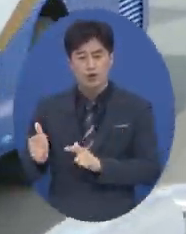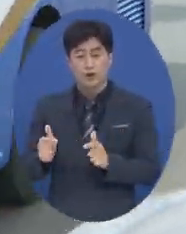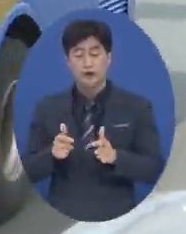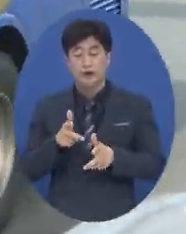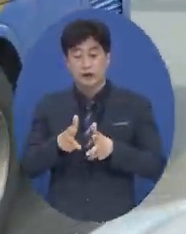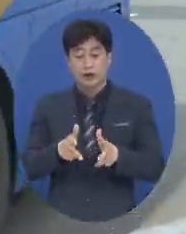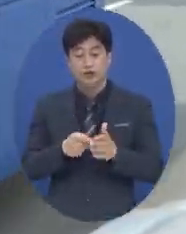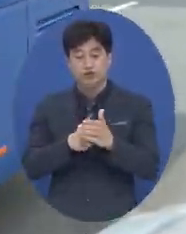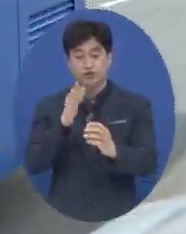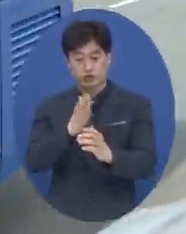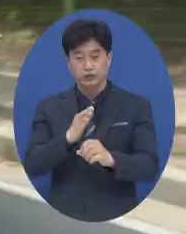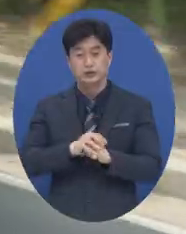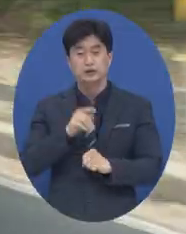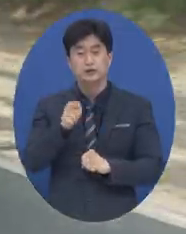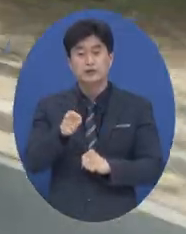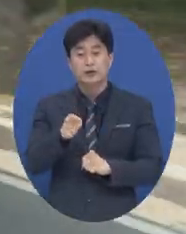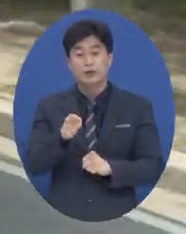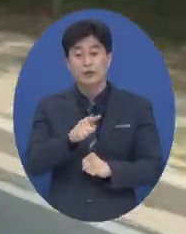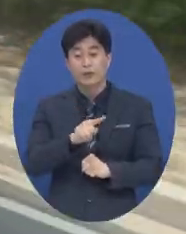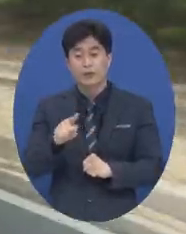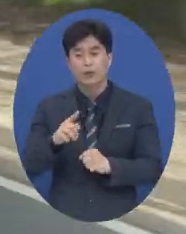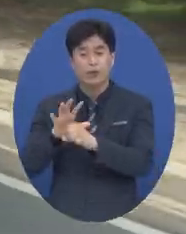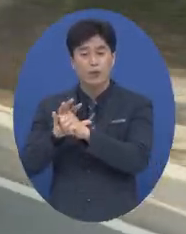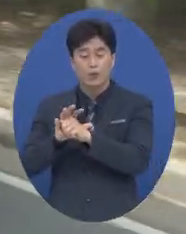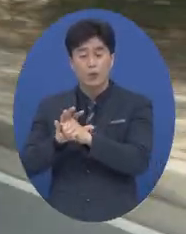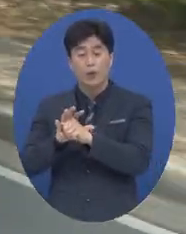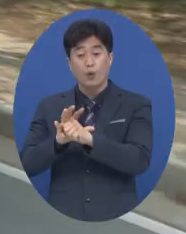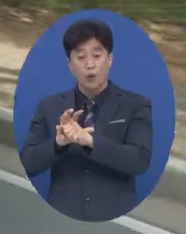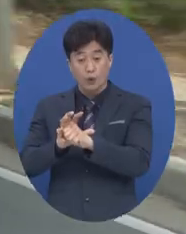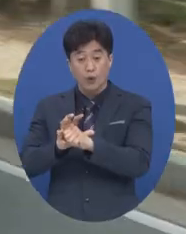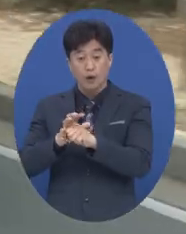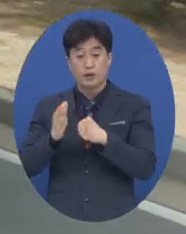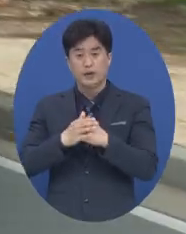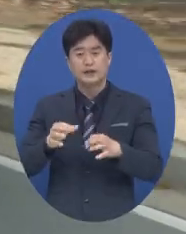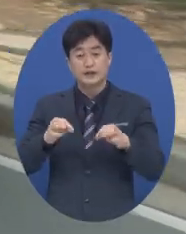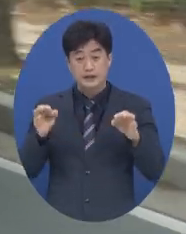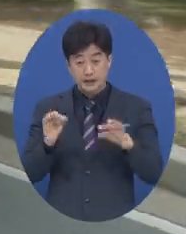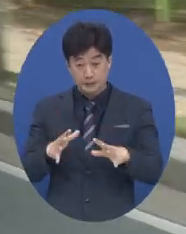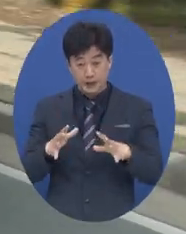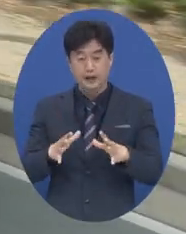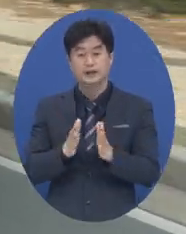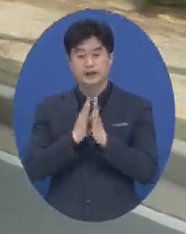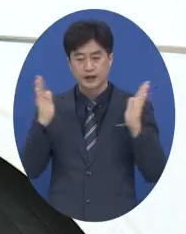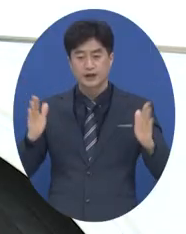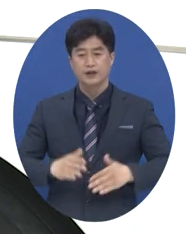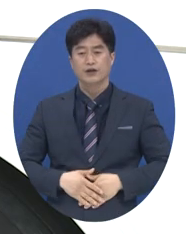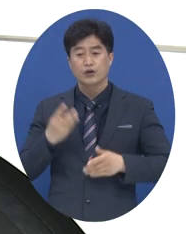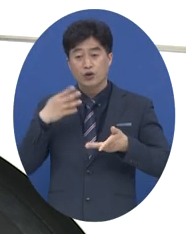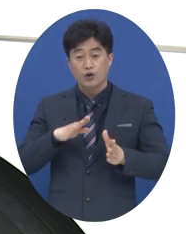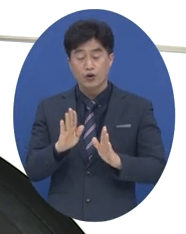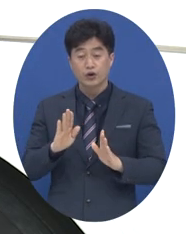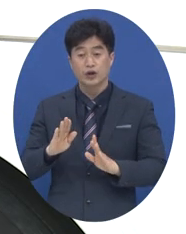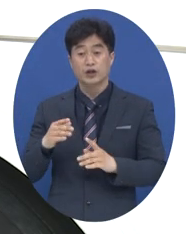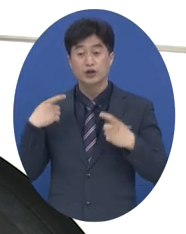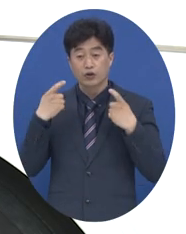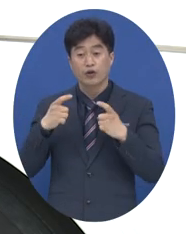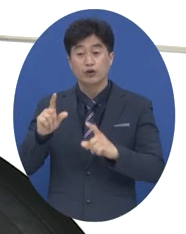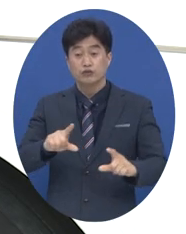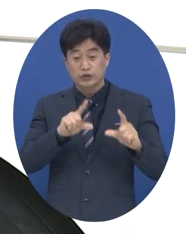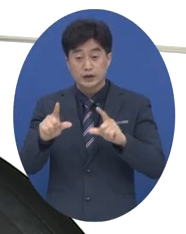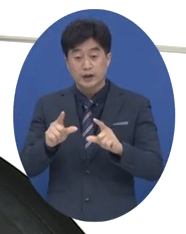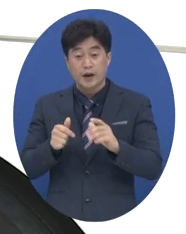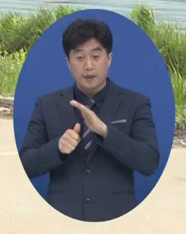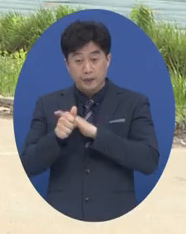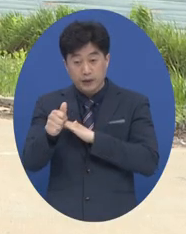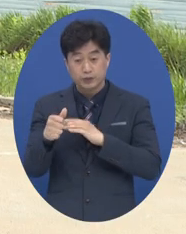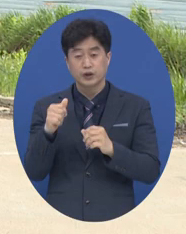사업을 추진 중인데, 이 사업은 경기도가 코로나19 속에서 한시적으로 열었습니다. 경기 여행 누림